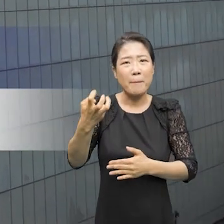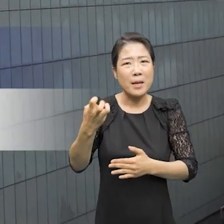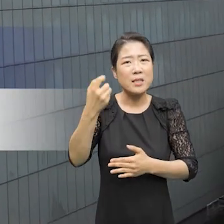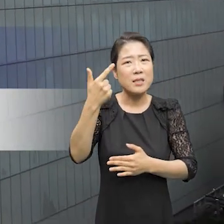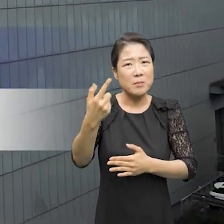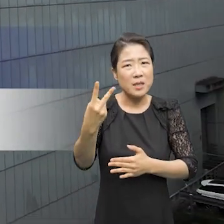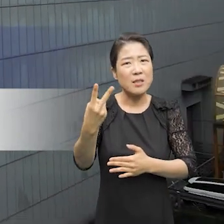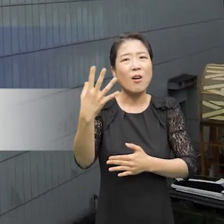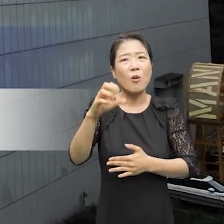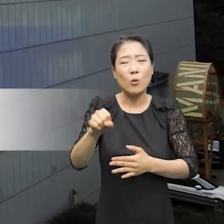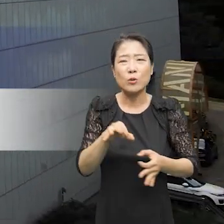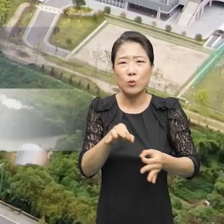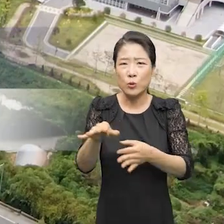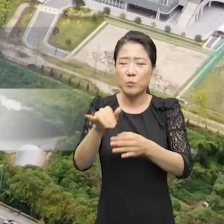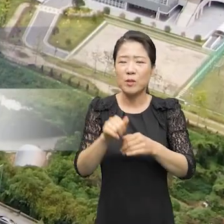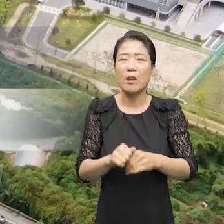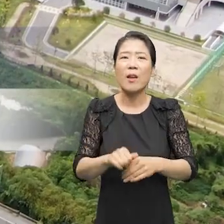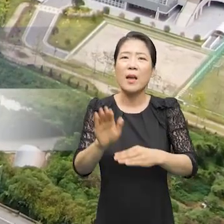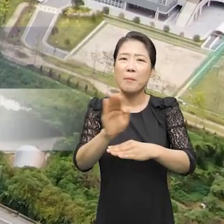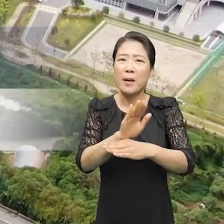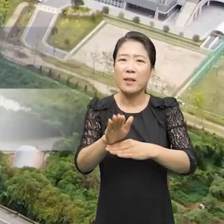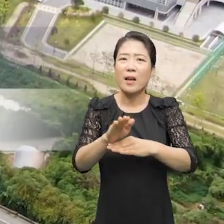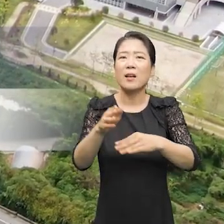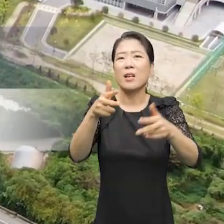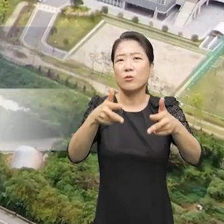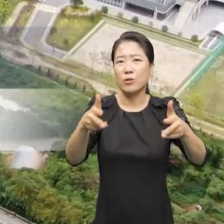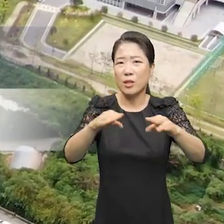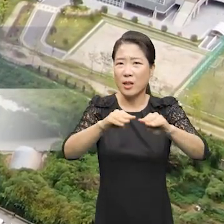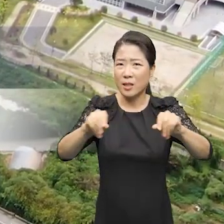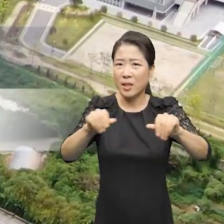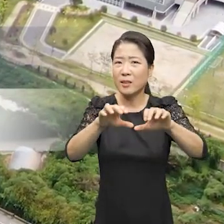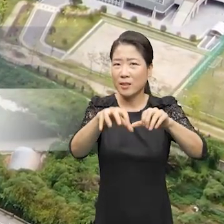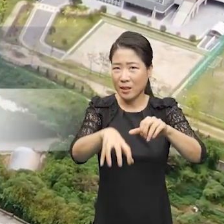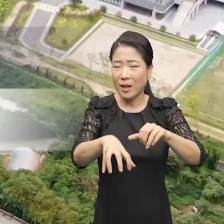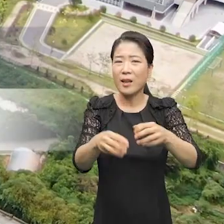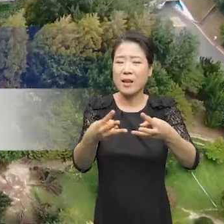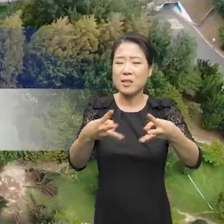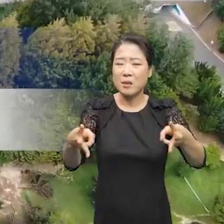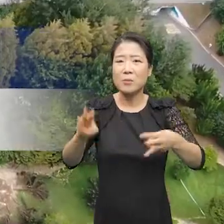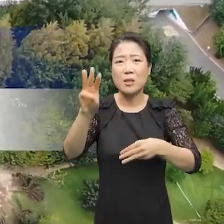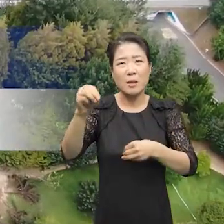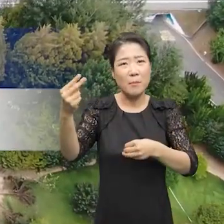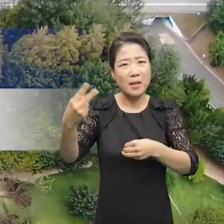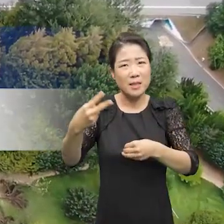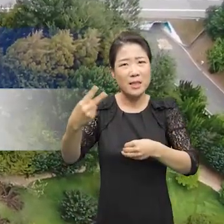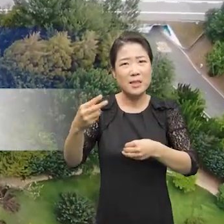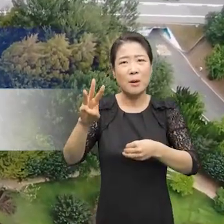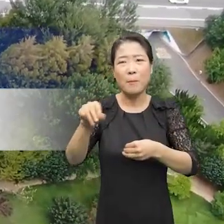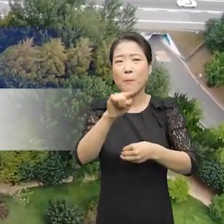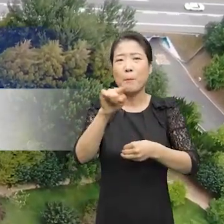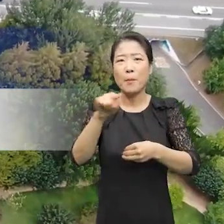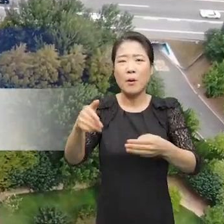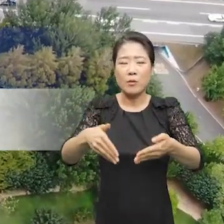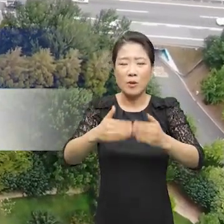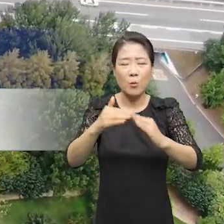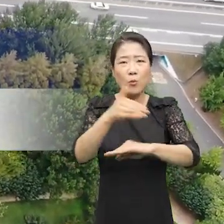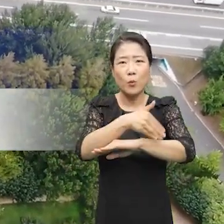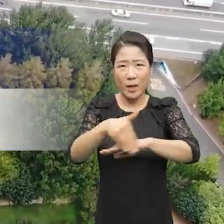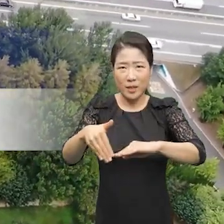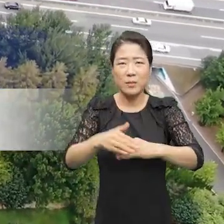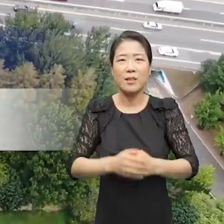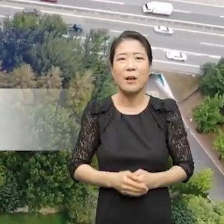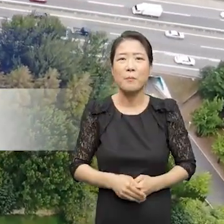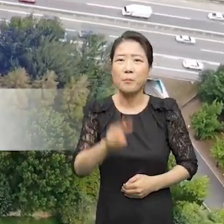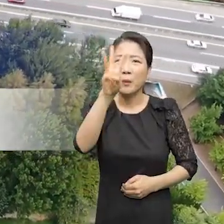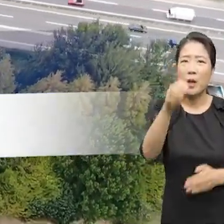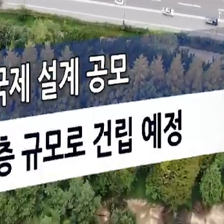1182억원이 투입돼 현 비엔날레 주차장 부지에 지상 3층 약 3만 2천 제곱미터 규모로 건립될